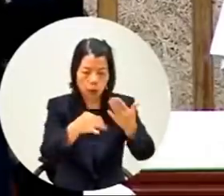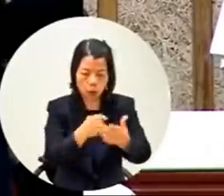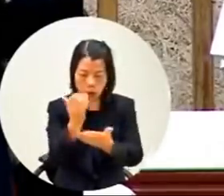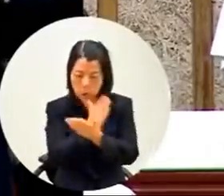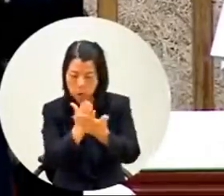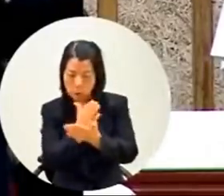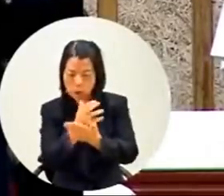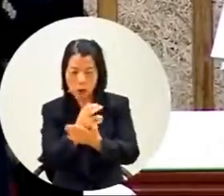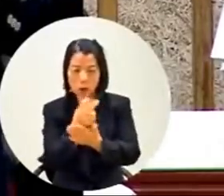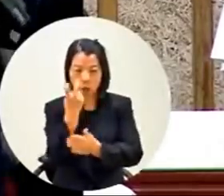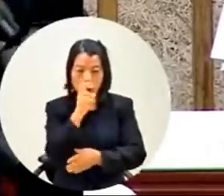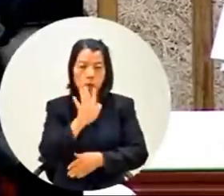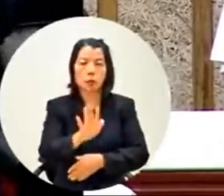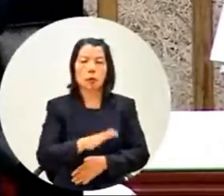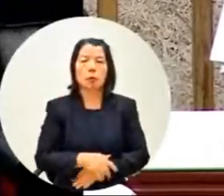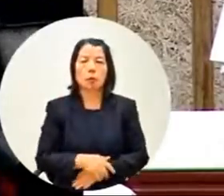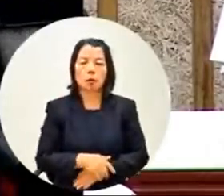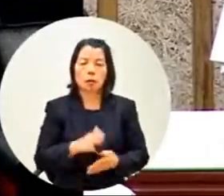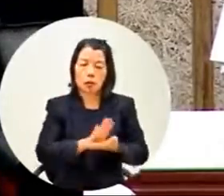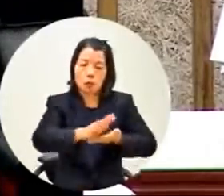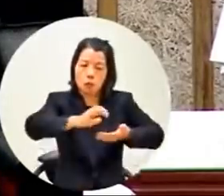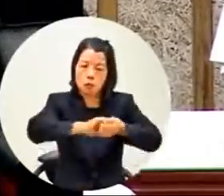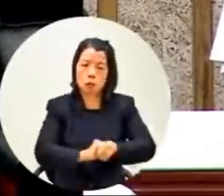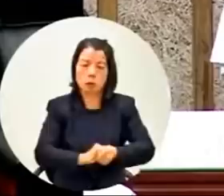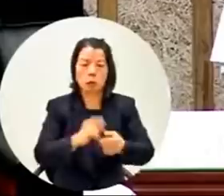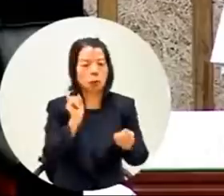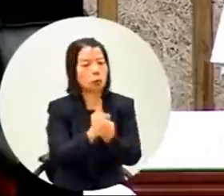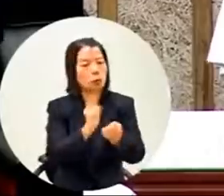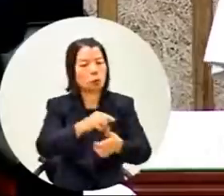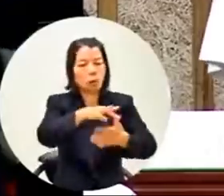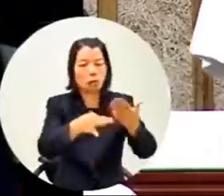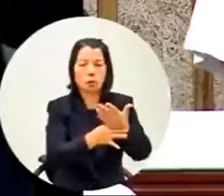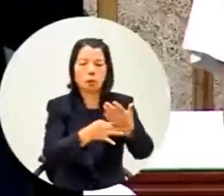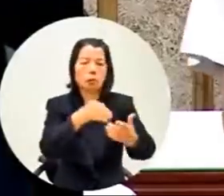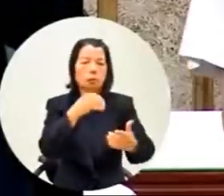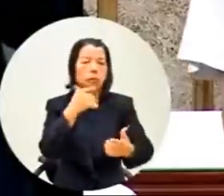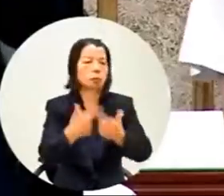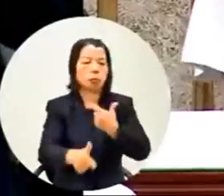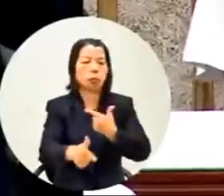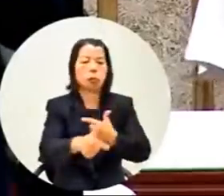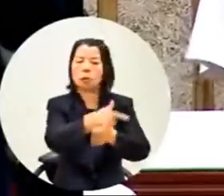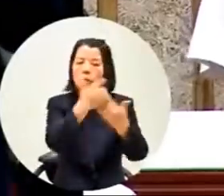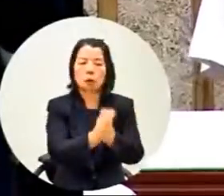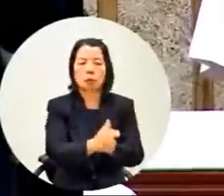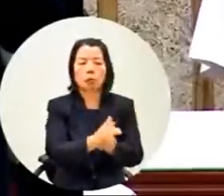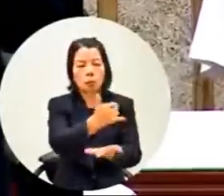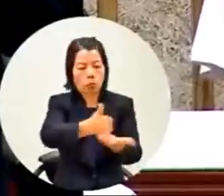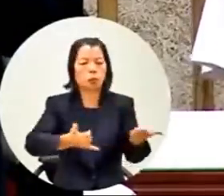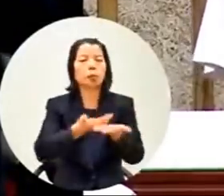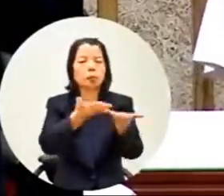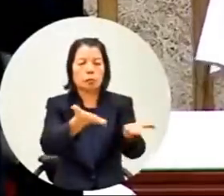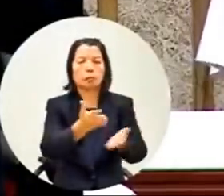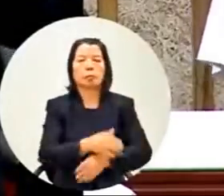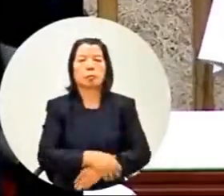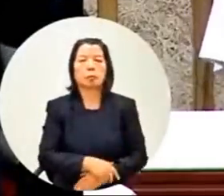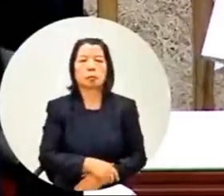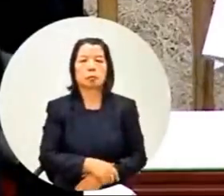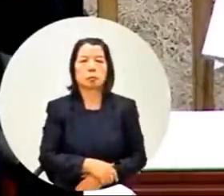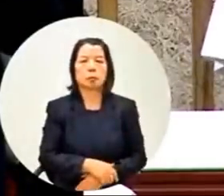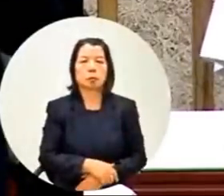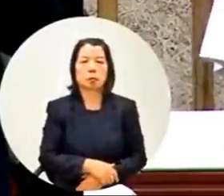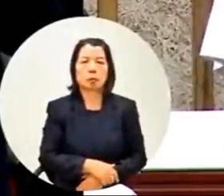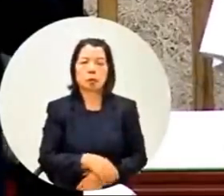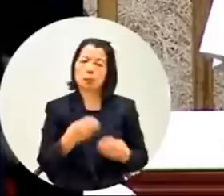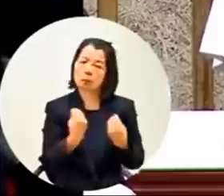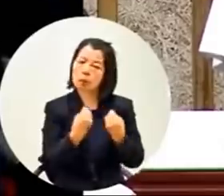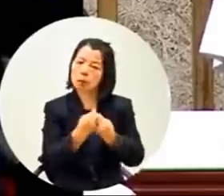那后面决定是不符合政策的需求，驳回。 不符合政策的需求 是 怎么样的